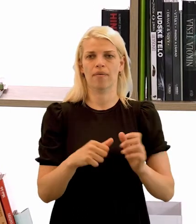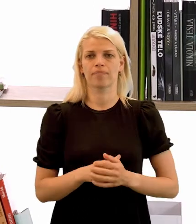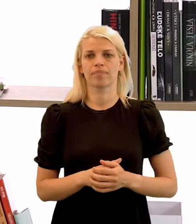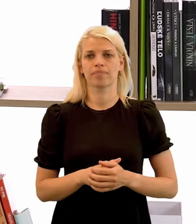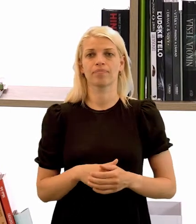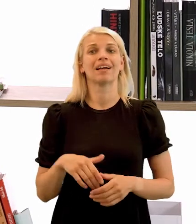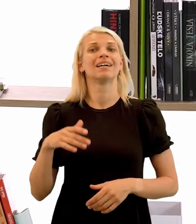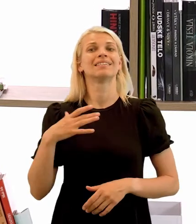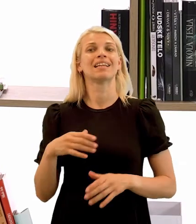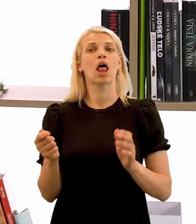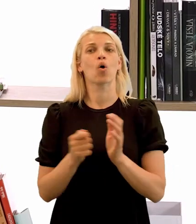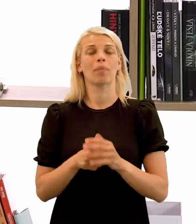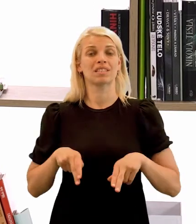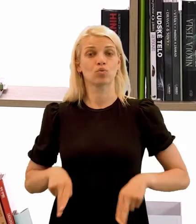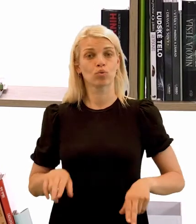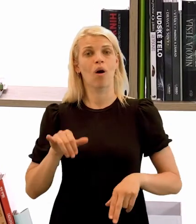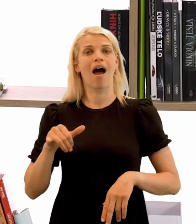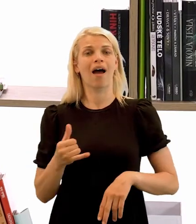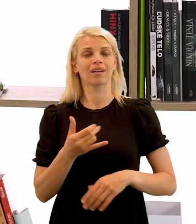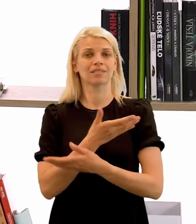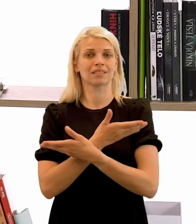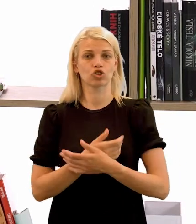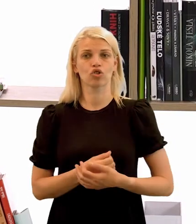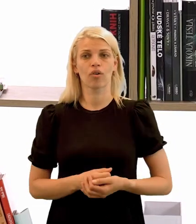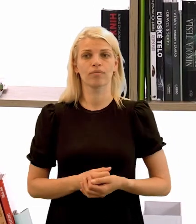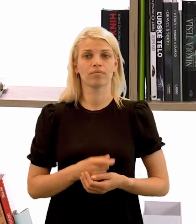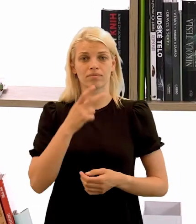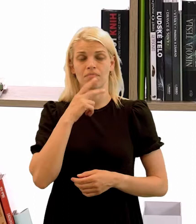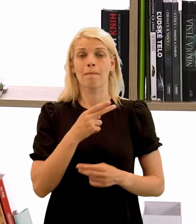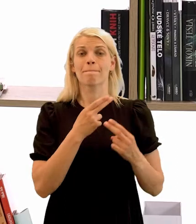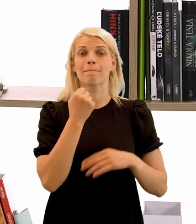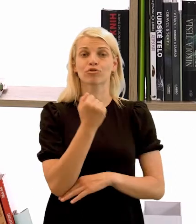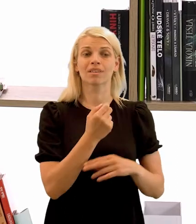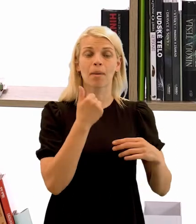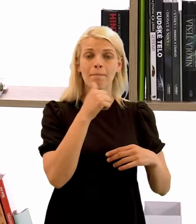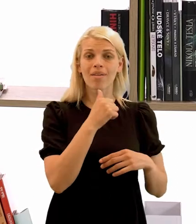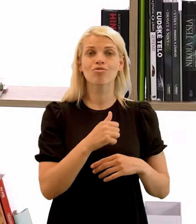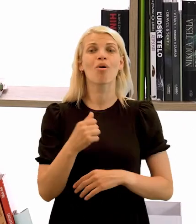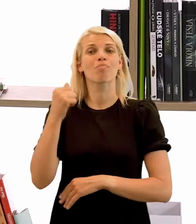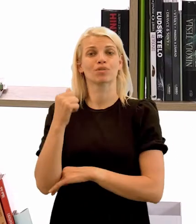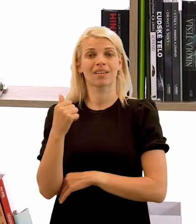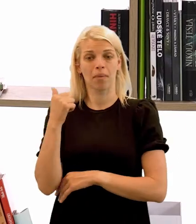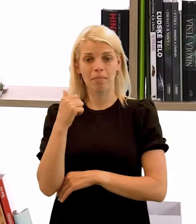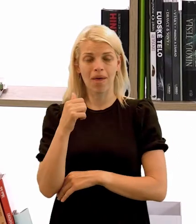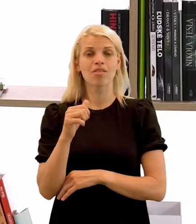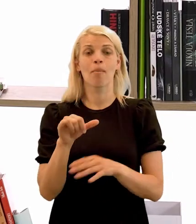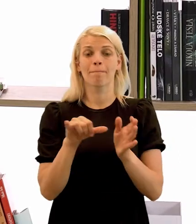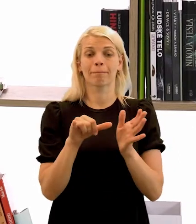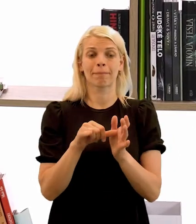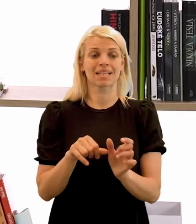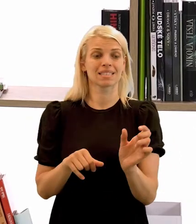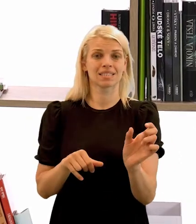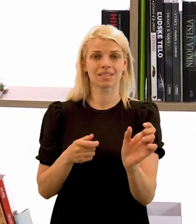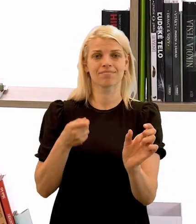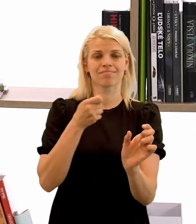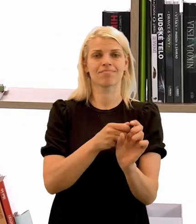si kúpiť sukňu aj tričko. Opäť tu mám podstatné meno a medzi nimi mám